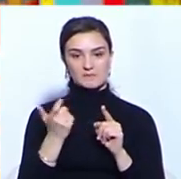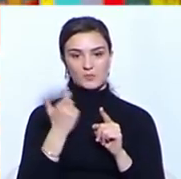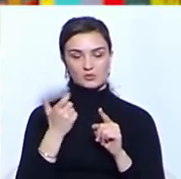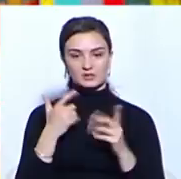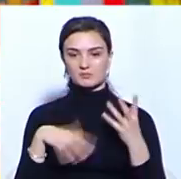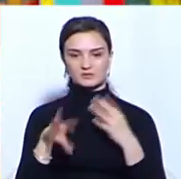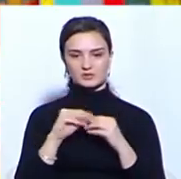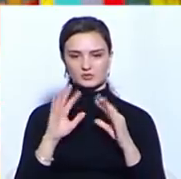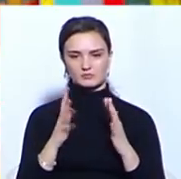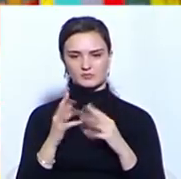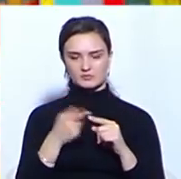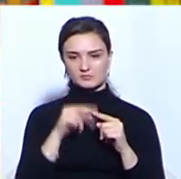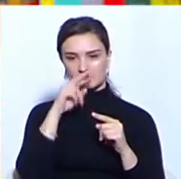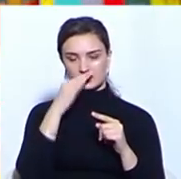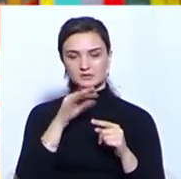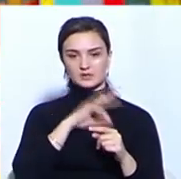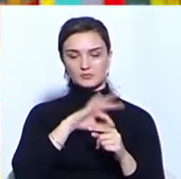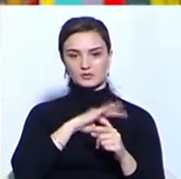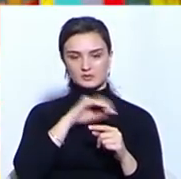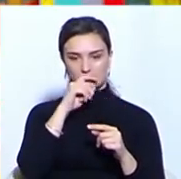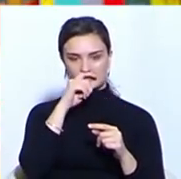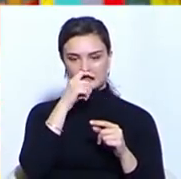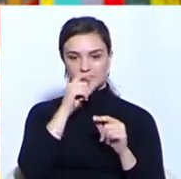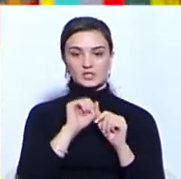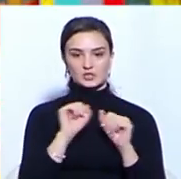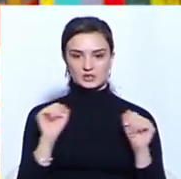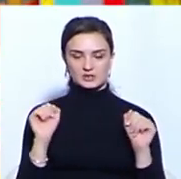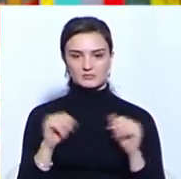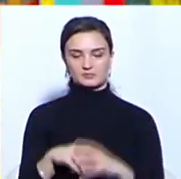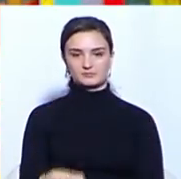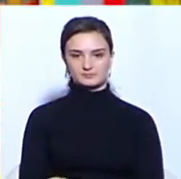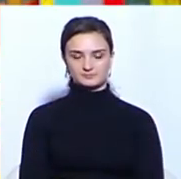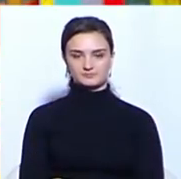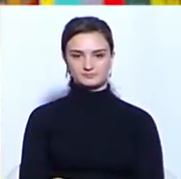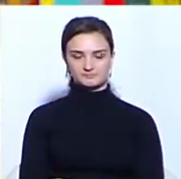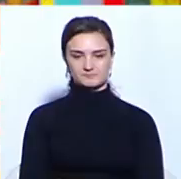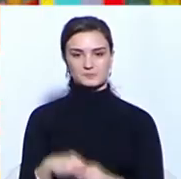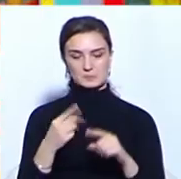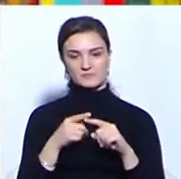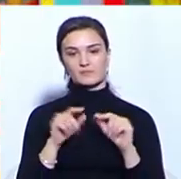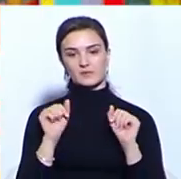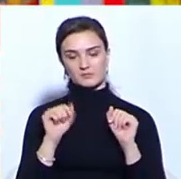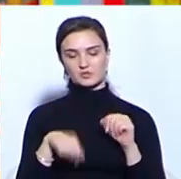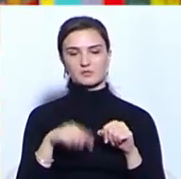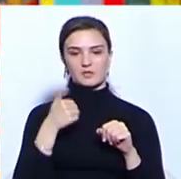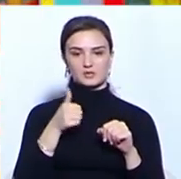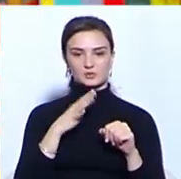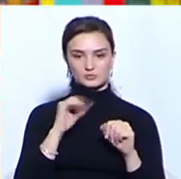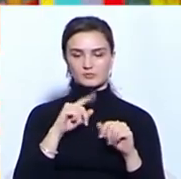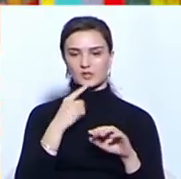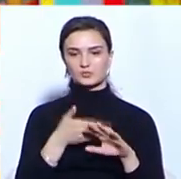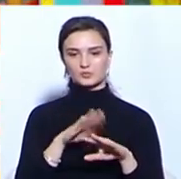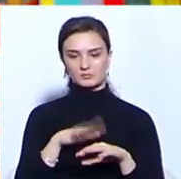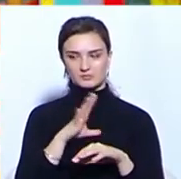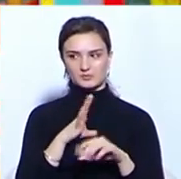დამოუკიდებლად ყველა შემთხვევაში ამ პრეპარატის ხმარება არ შეიძლება. მოდით აი აქ მას ჩვენებაც აქვს, უკუჩვენებაც აქვს,